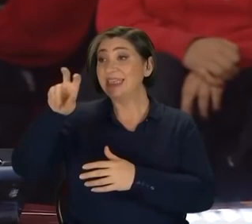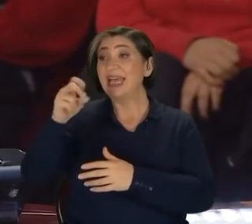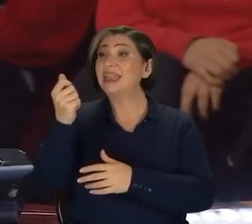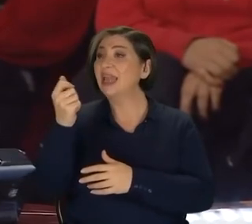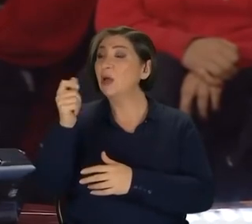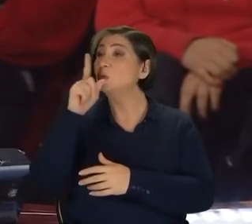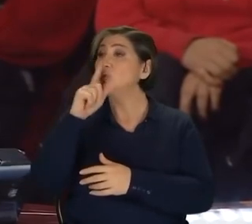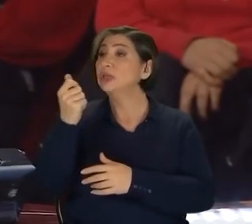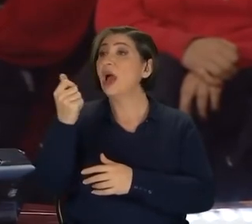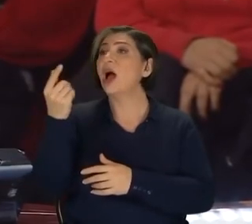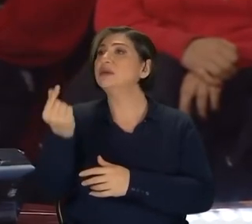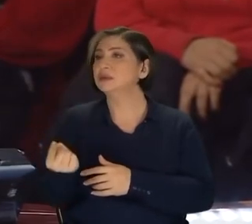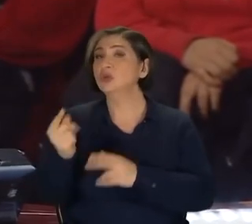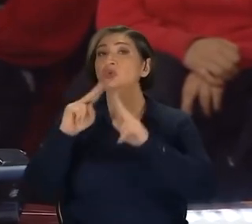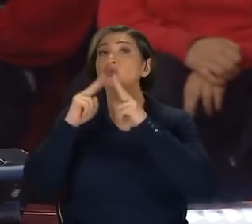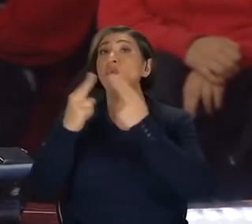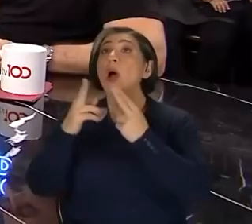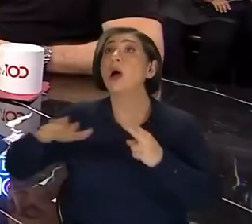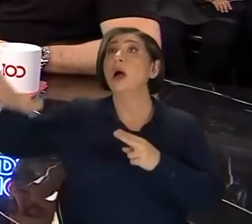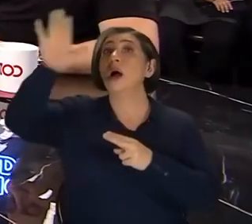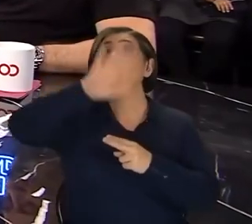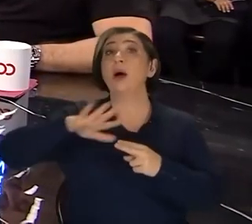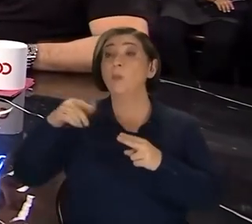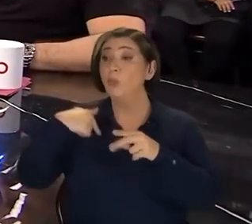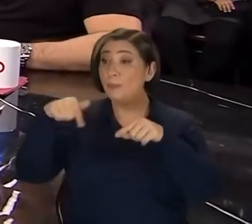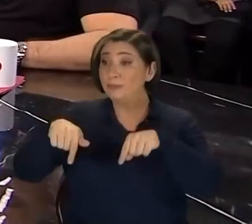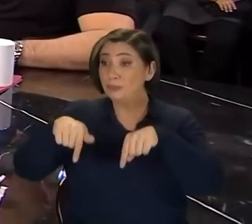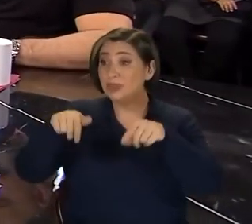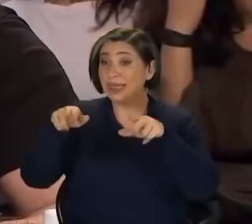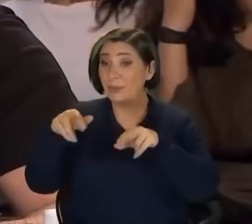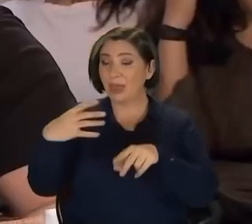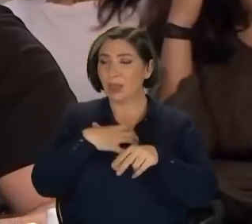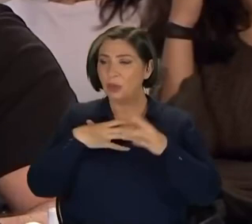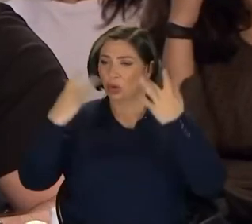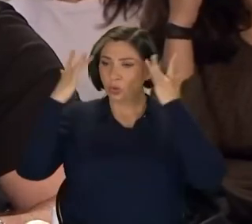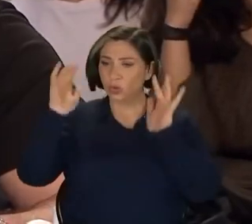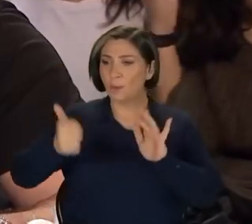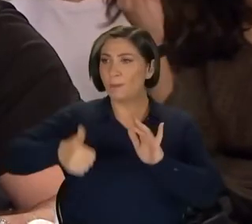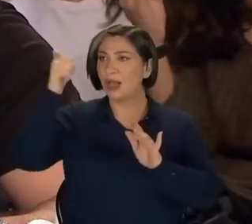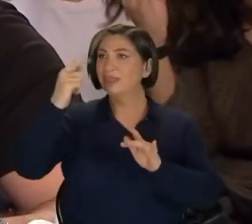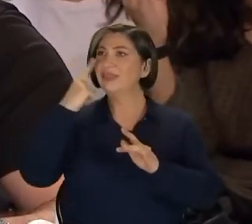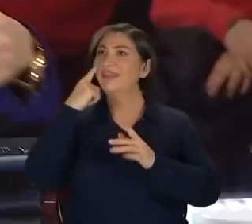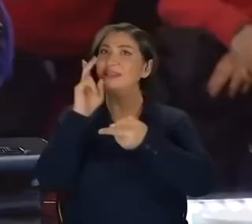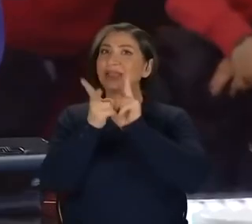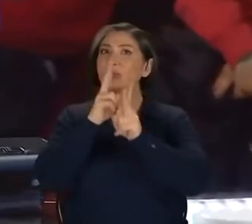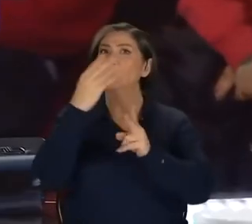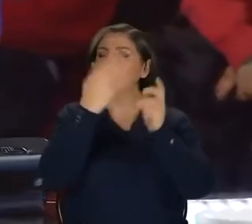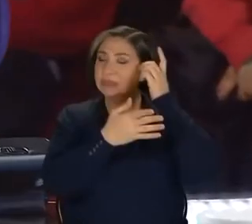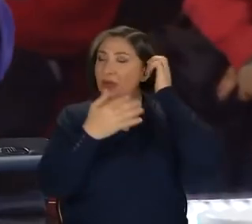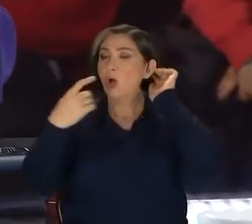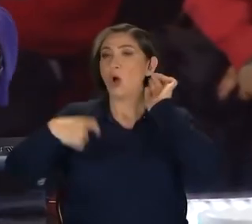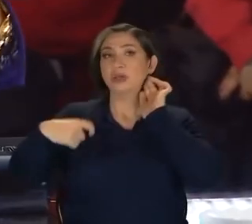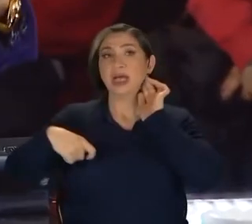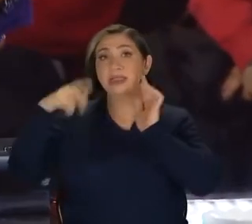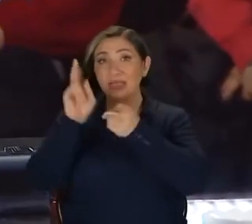lira ve 100 lira az. Dünyanın hiçbir yerinde. Doğru. Bu bizim kendi Kültür Bakanlığımızın, devlet tiyatrolarımızın,